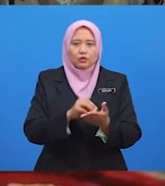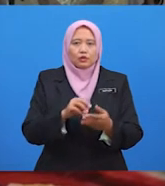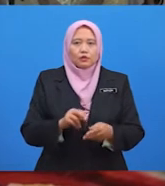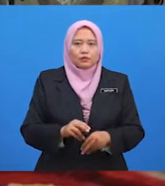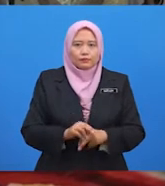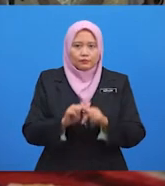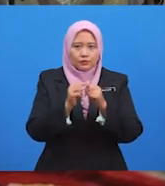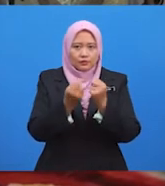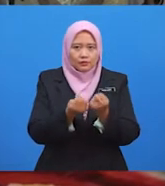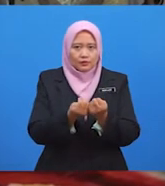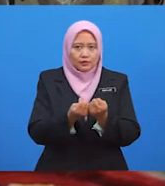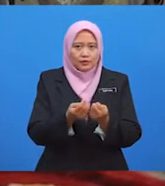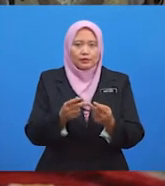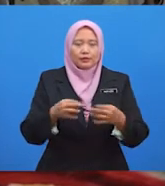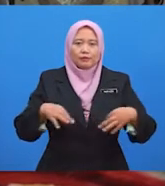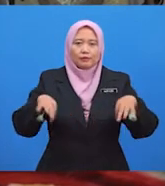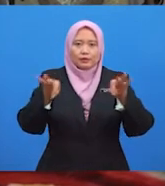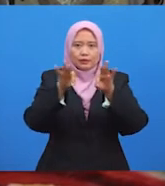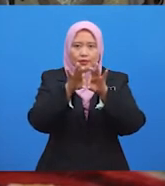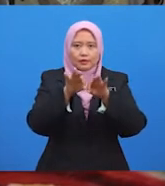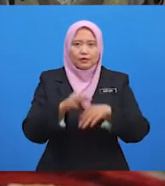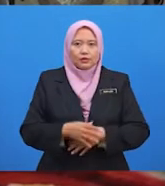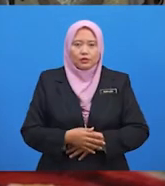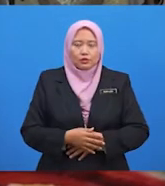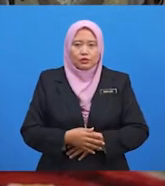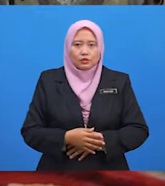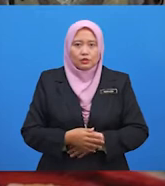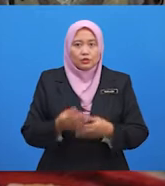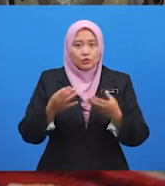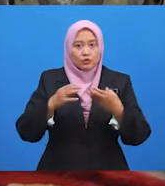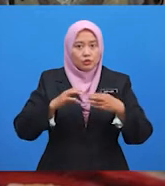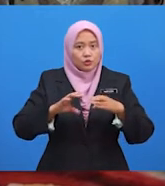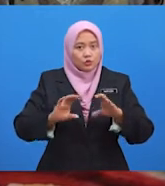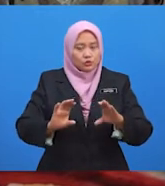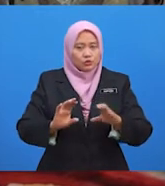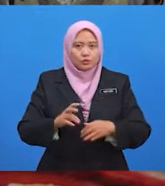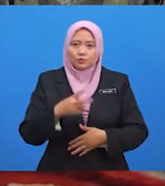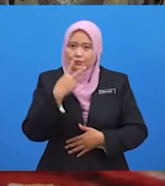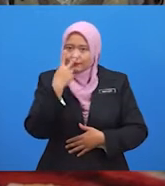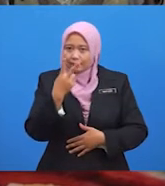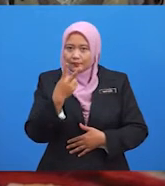Cuba murid-murid perhatikan. Apakah aksesori yang terdapat pada tudung cikgu?